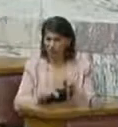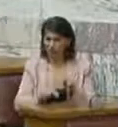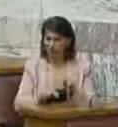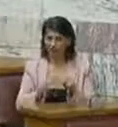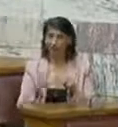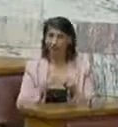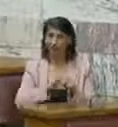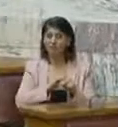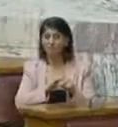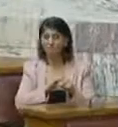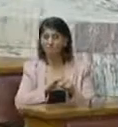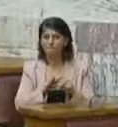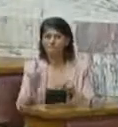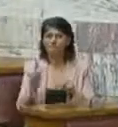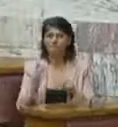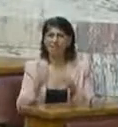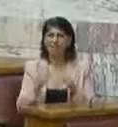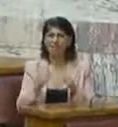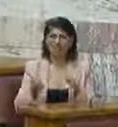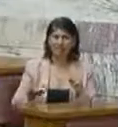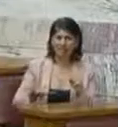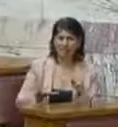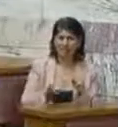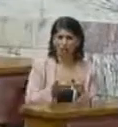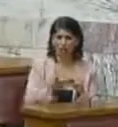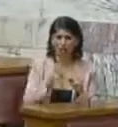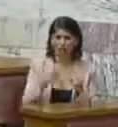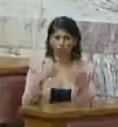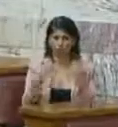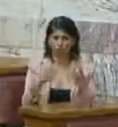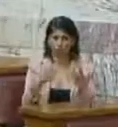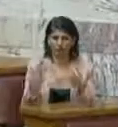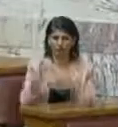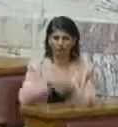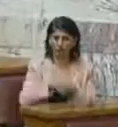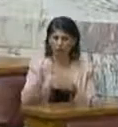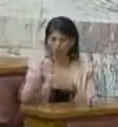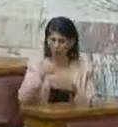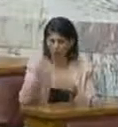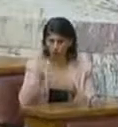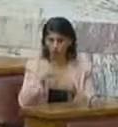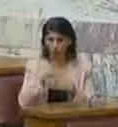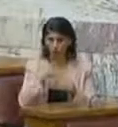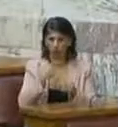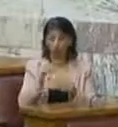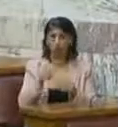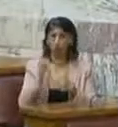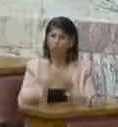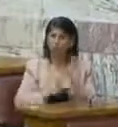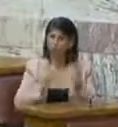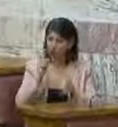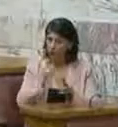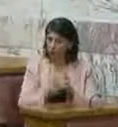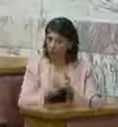μη άσκηση δίωξης κατά των 10 εμπλεκομένων προσώπων, τα οποία κατηγορήσατε